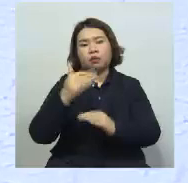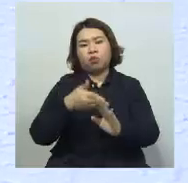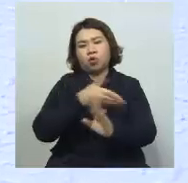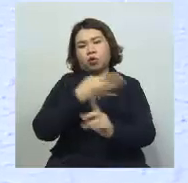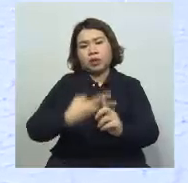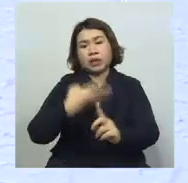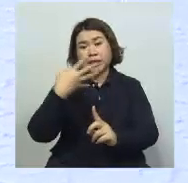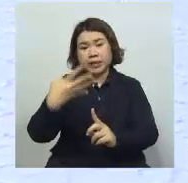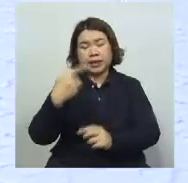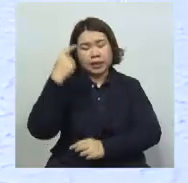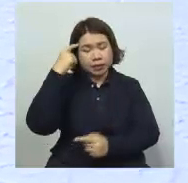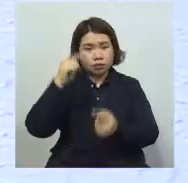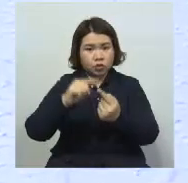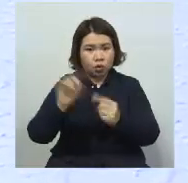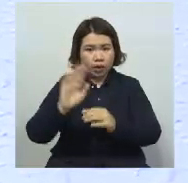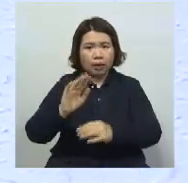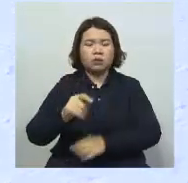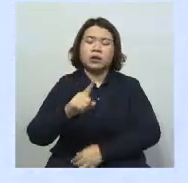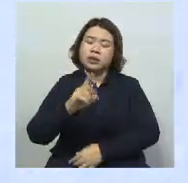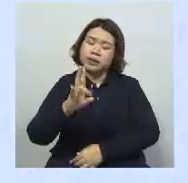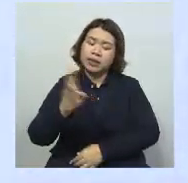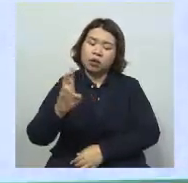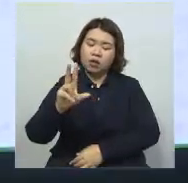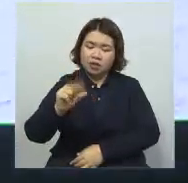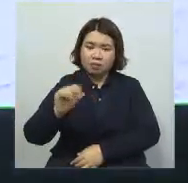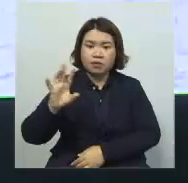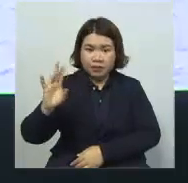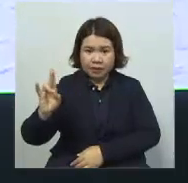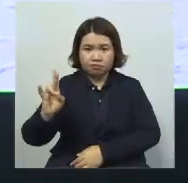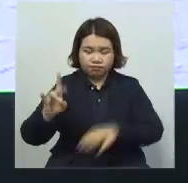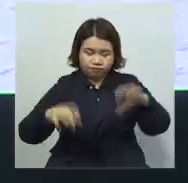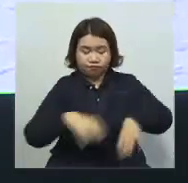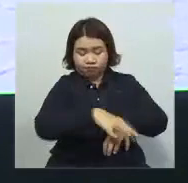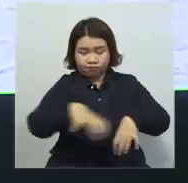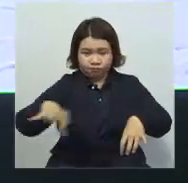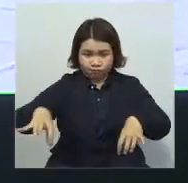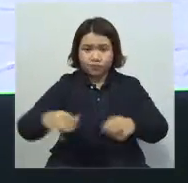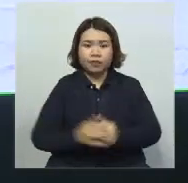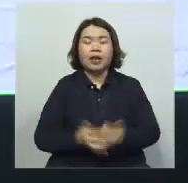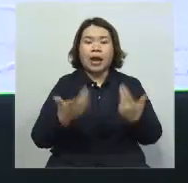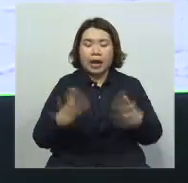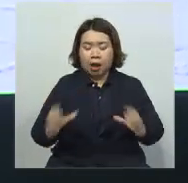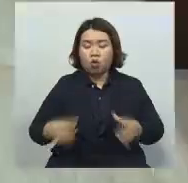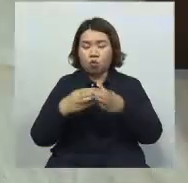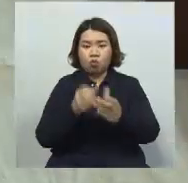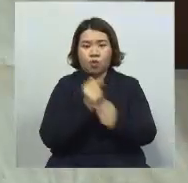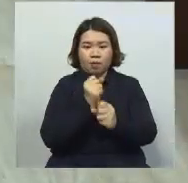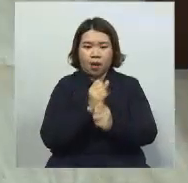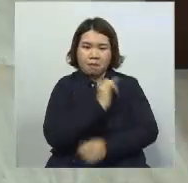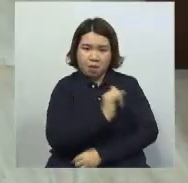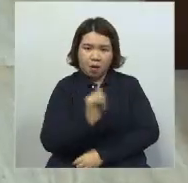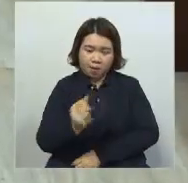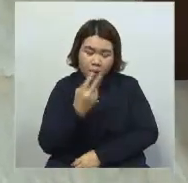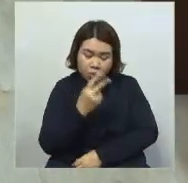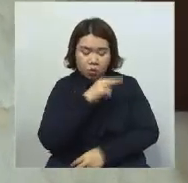นนี้นะคะตั้งเป้าหมายเอาไว้รวม737แห่งแล้วก็จัดหน่วยนาคราชค่ะลงพื้นที่ปฏิบัติงานติ